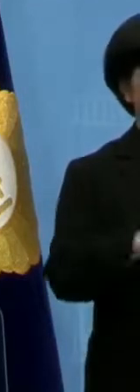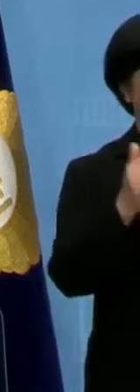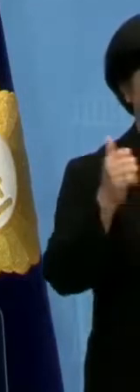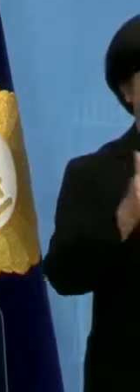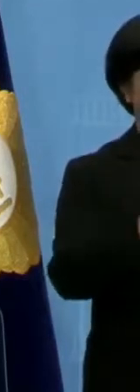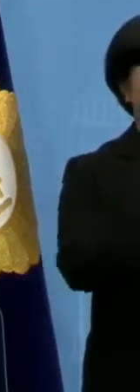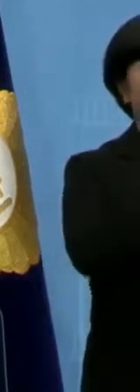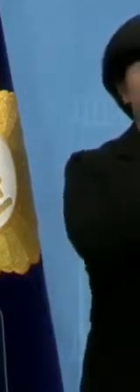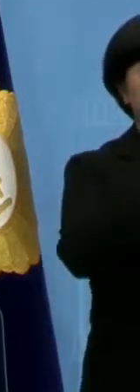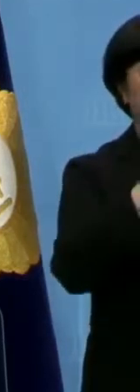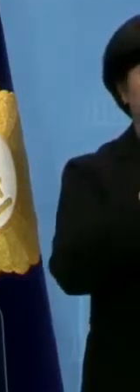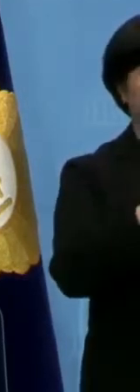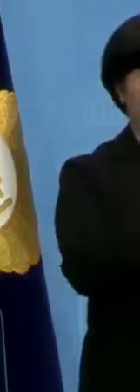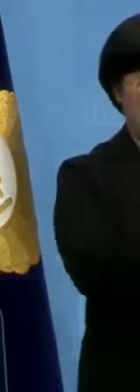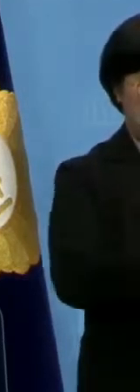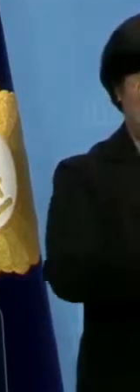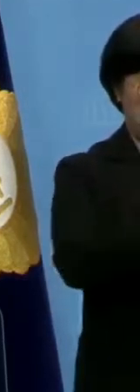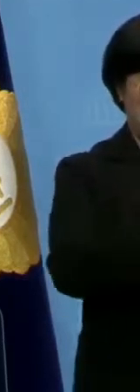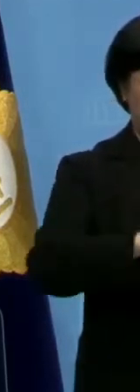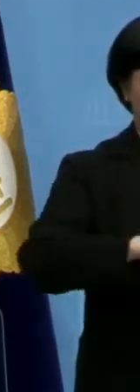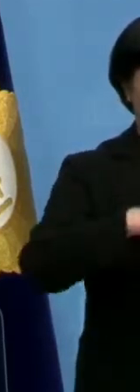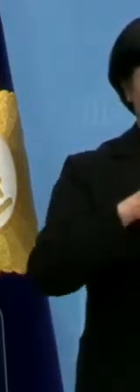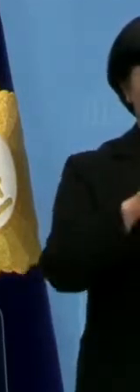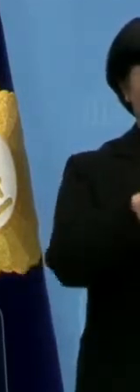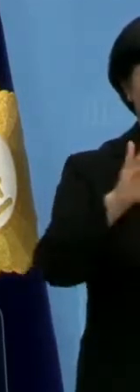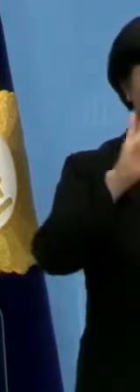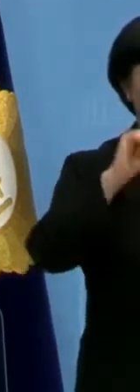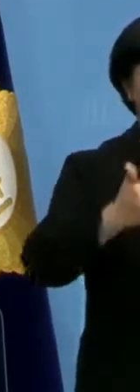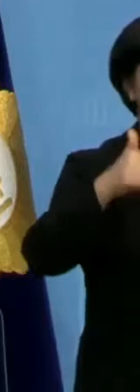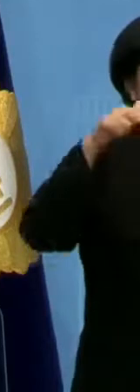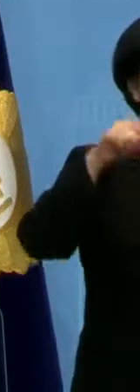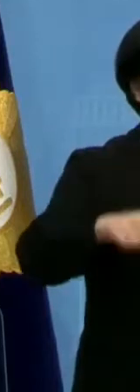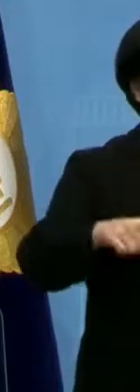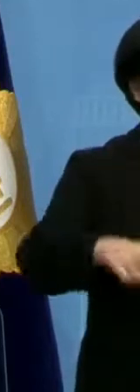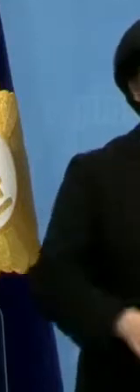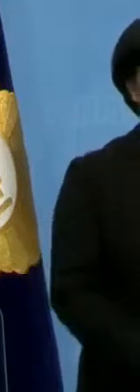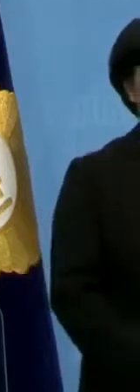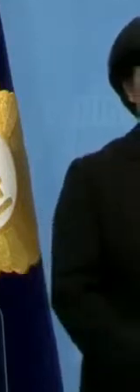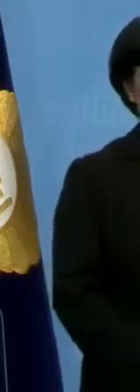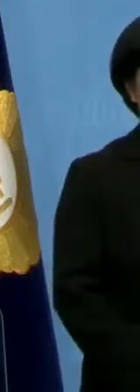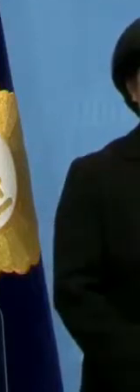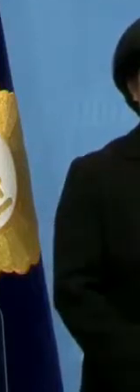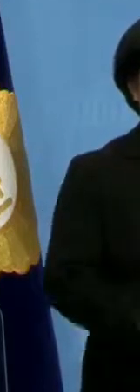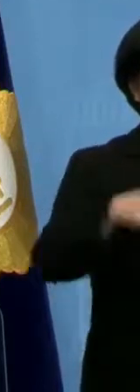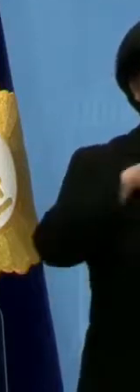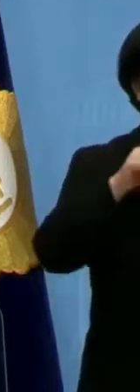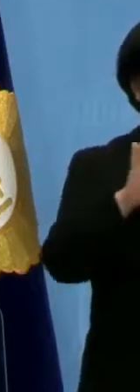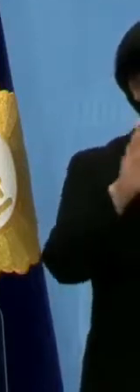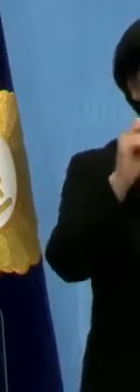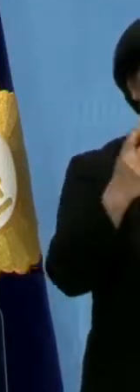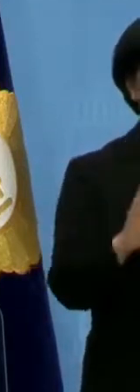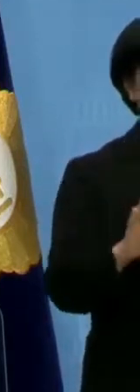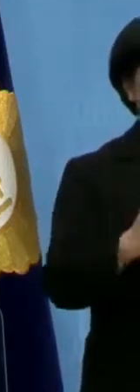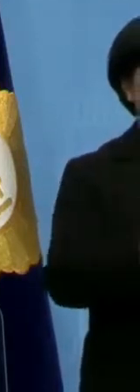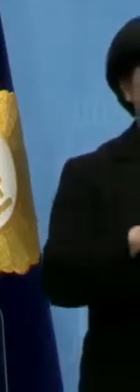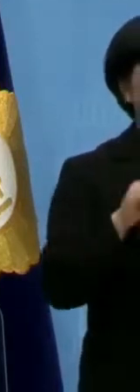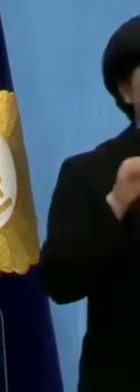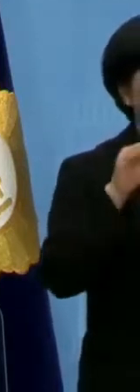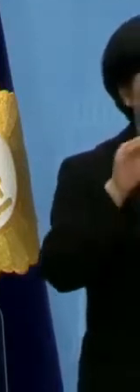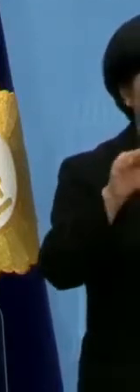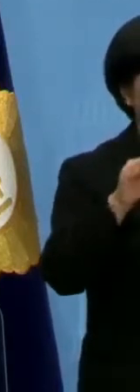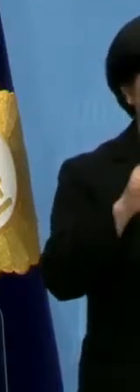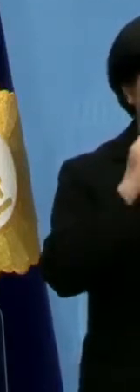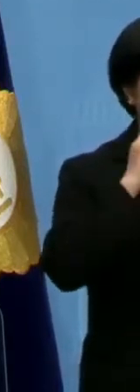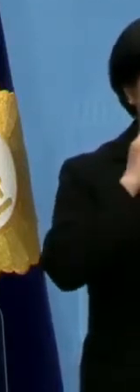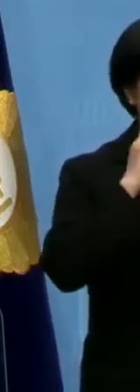국회 행정안전위원회 정의당 이은주 의원입니다. 쌍용 자동차의 가혹한 겨울이